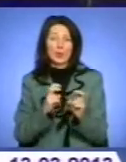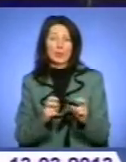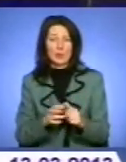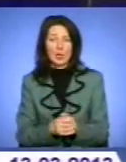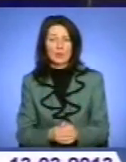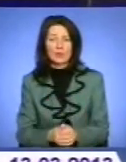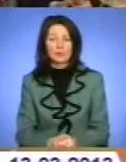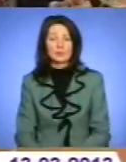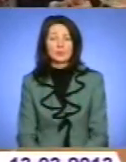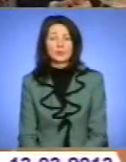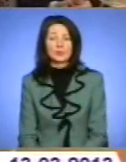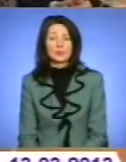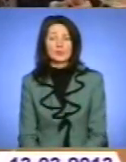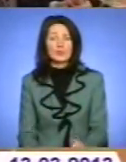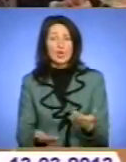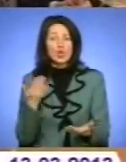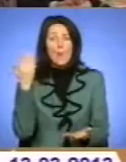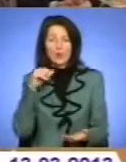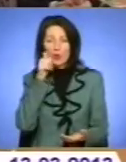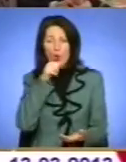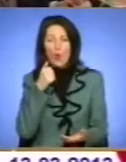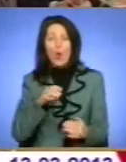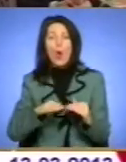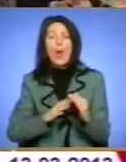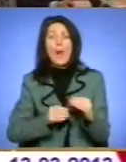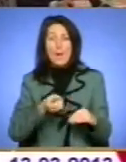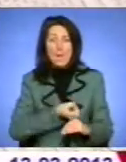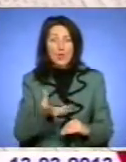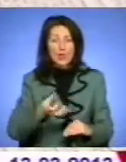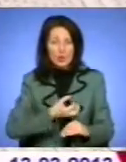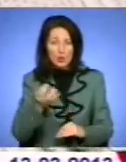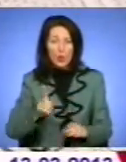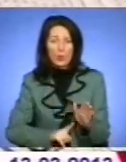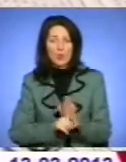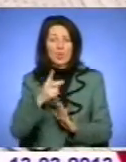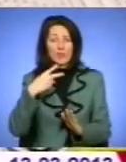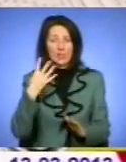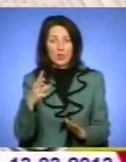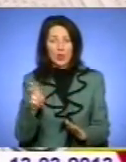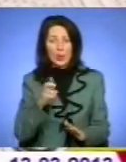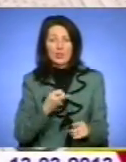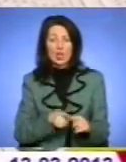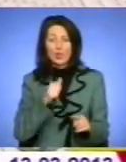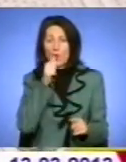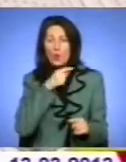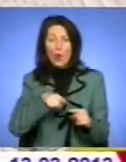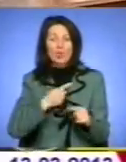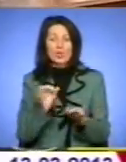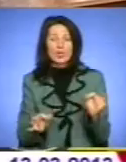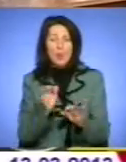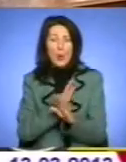Павлович. Якщо минулого року посівну розпочали 24 березня, цього року через примхи природи роботи розпочнуть